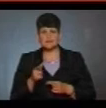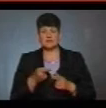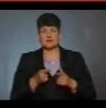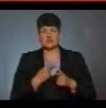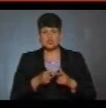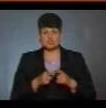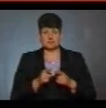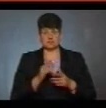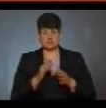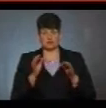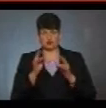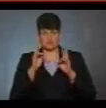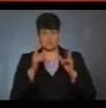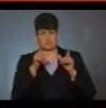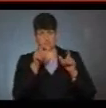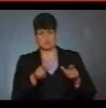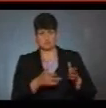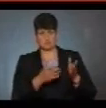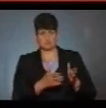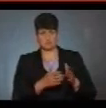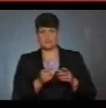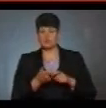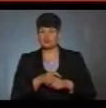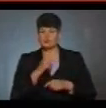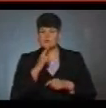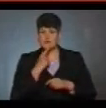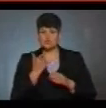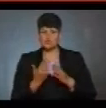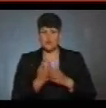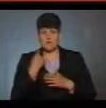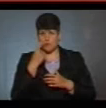раз. Тобто дуже важко новим обличчям